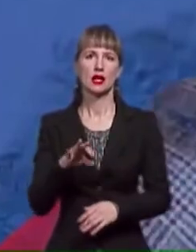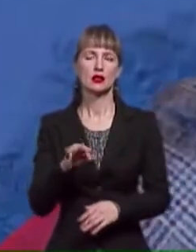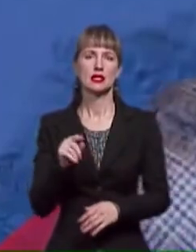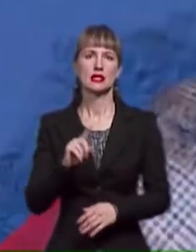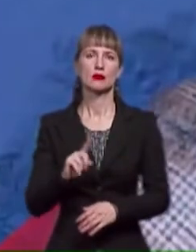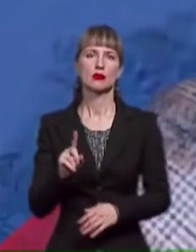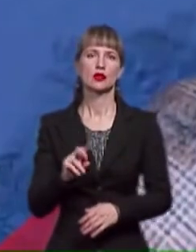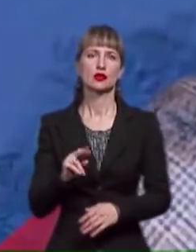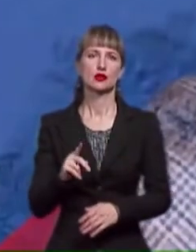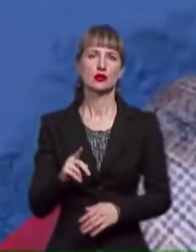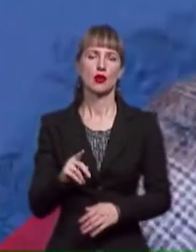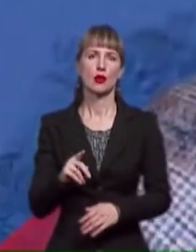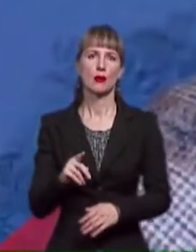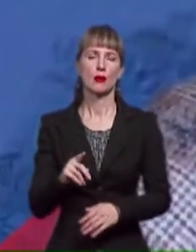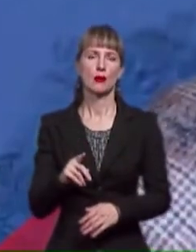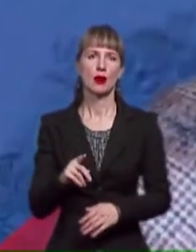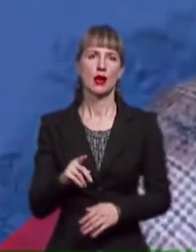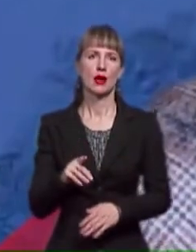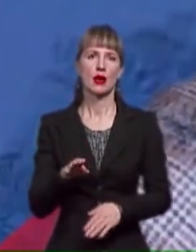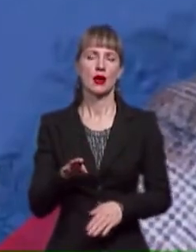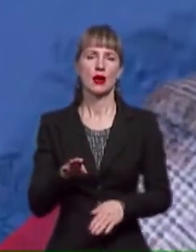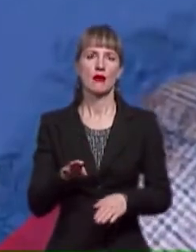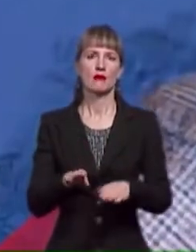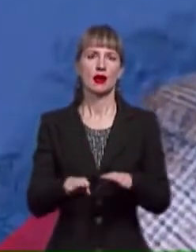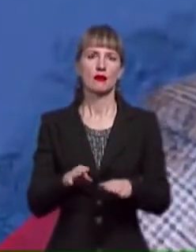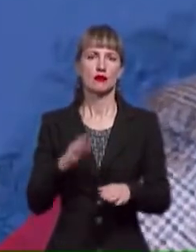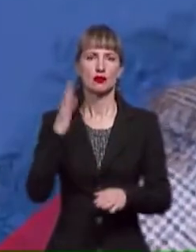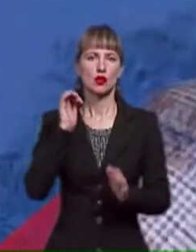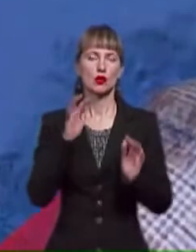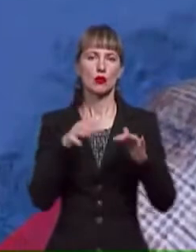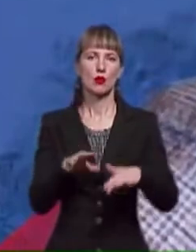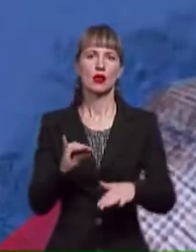щоб вивільнити собі руки в Чорному морі і в